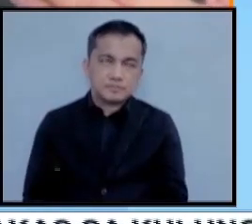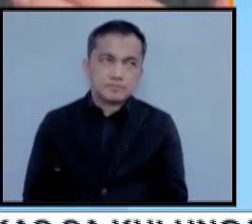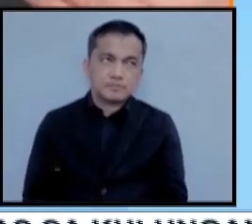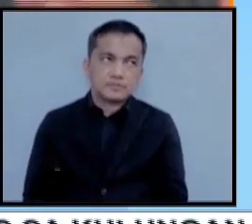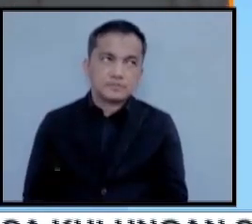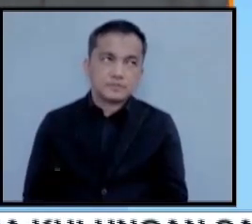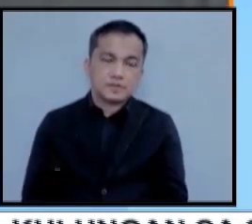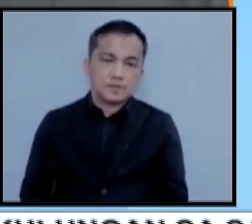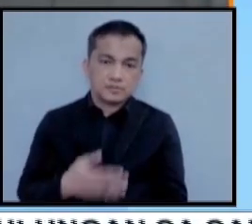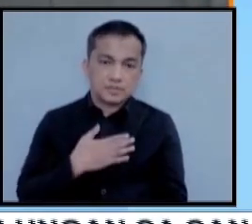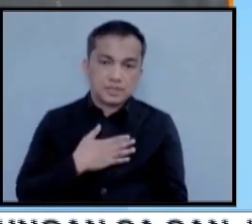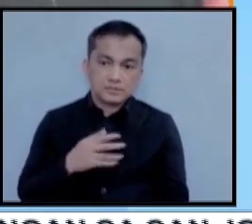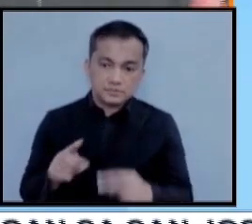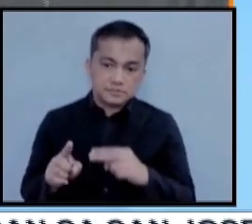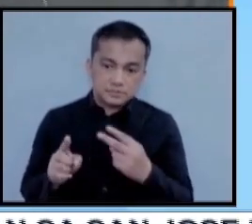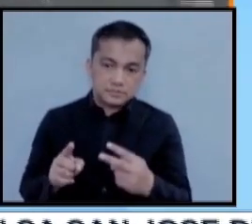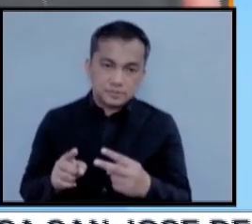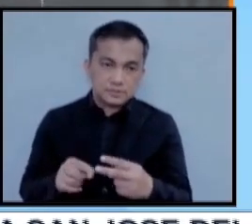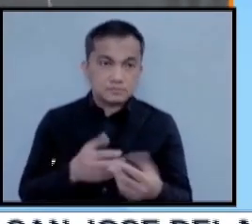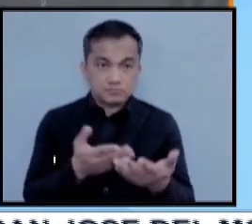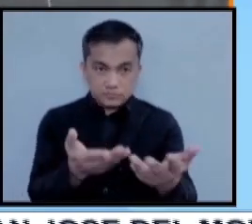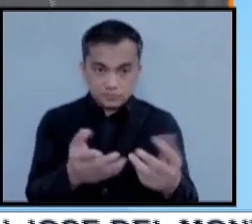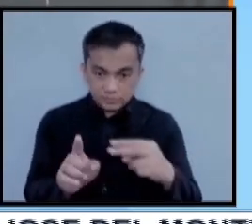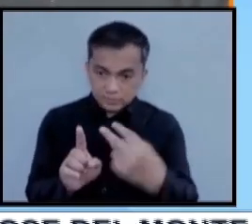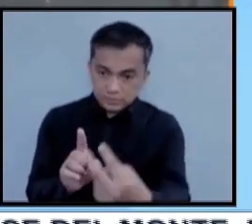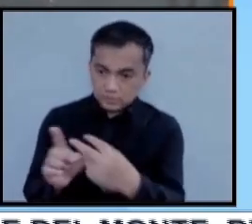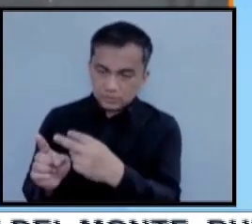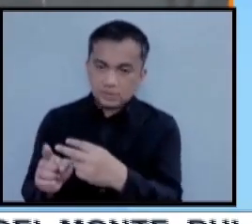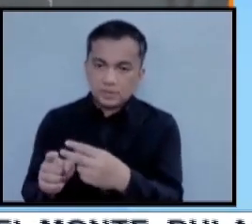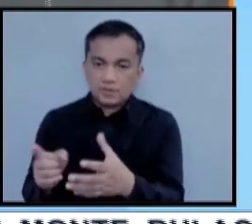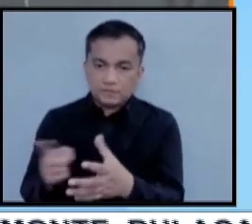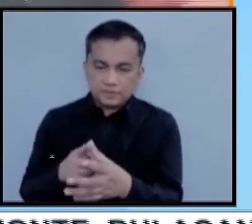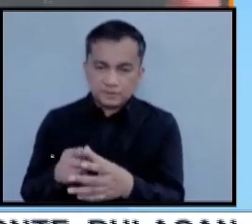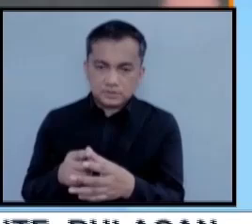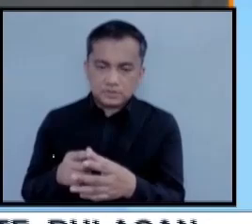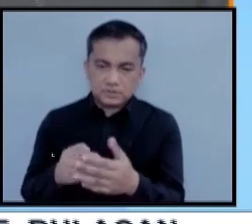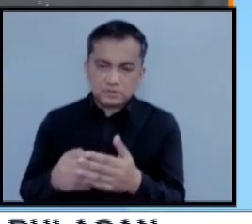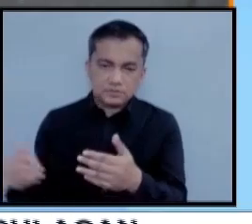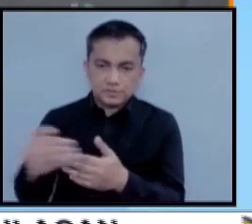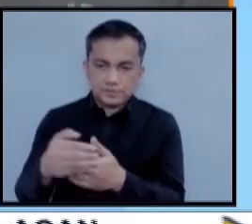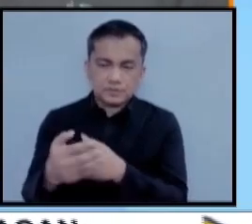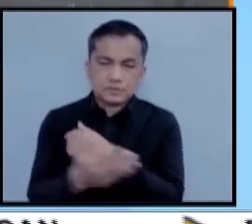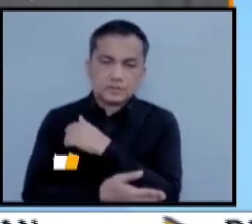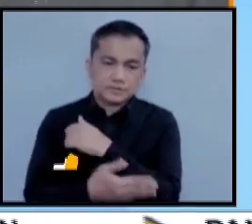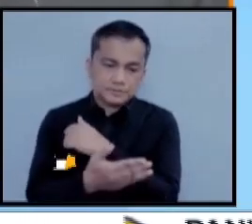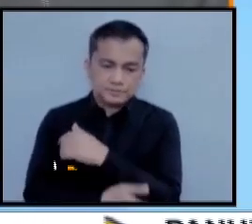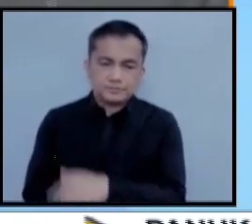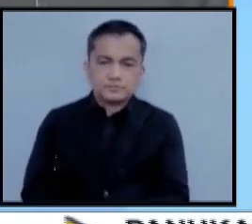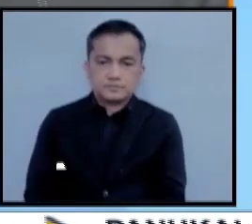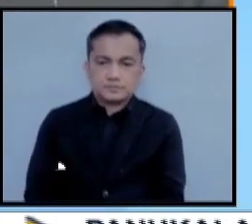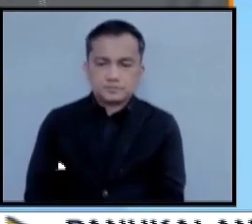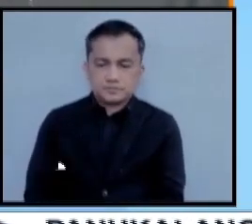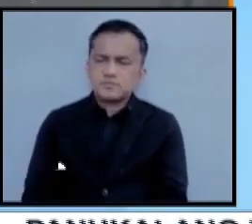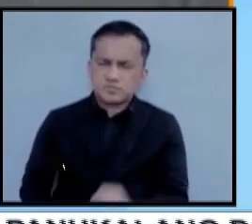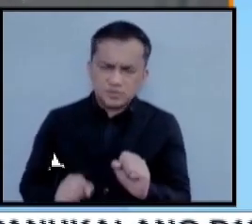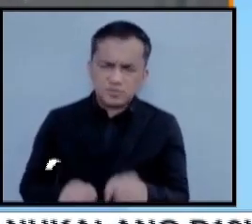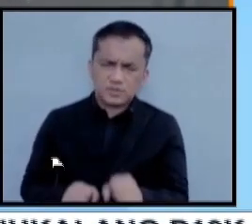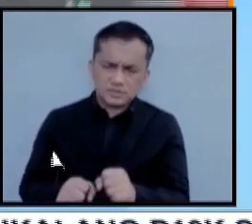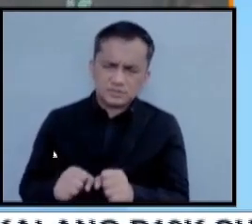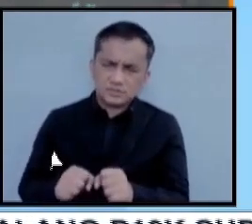at dapat sa tingin ng lahat inuunan natin ang interest ng bayan There are times that we can criticize the